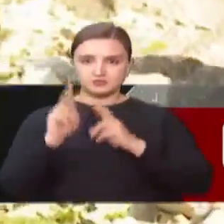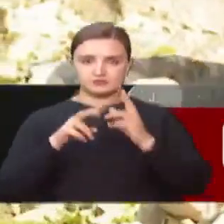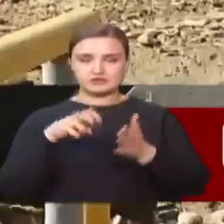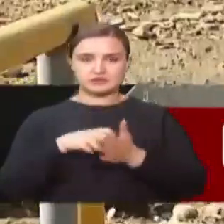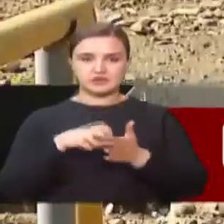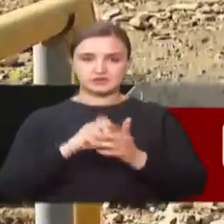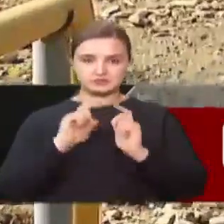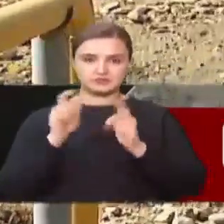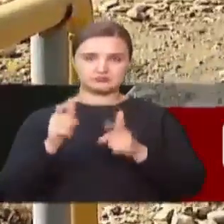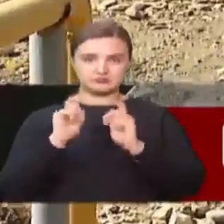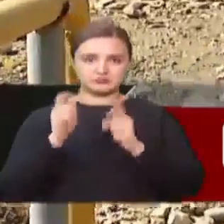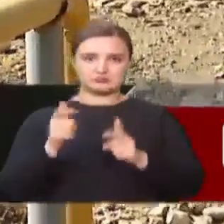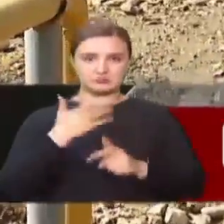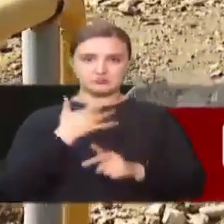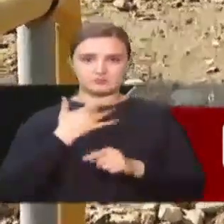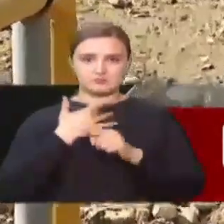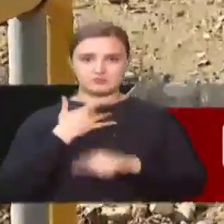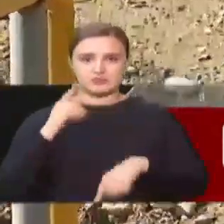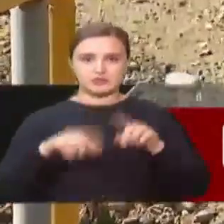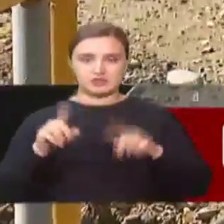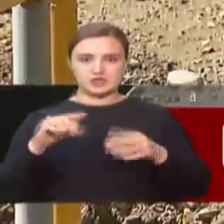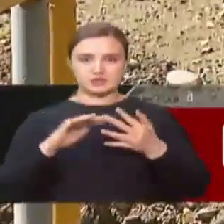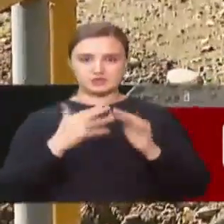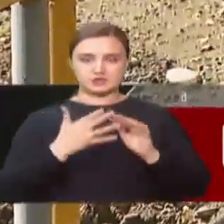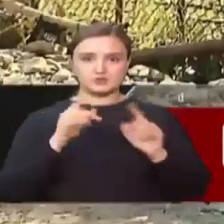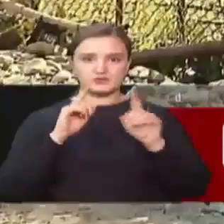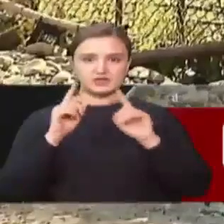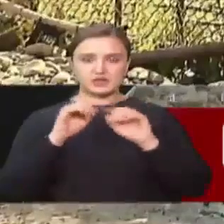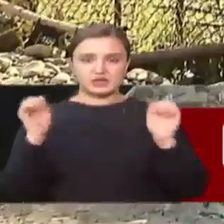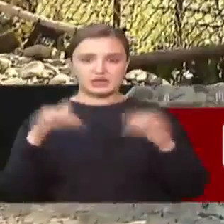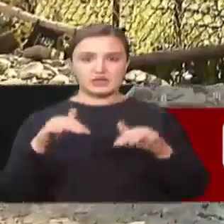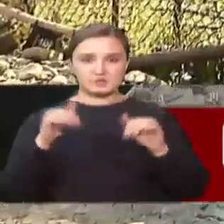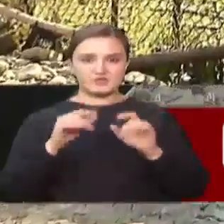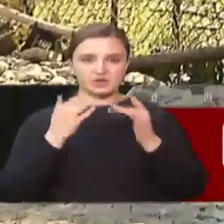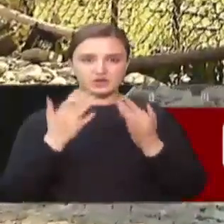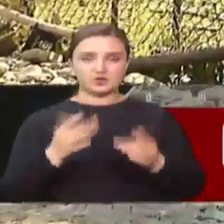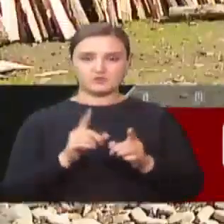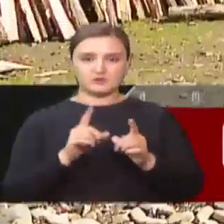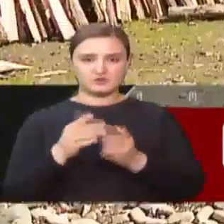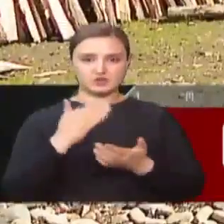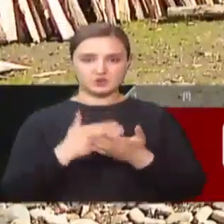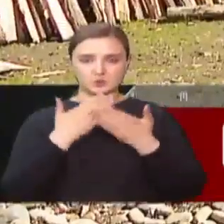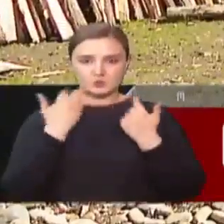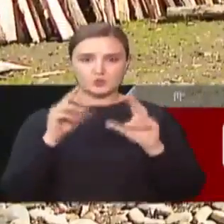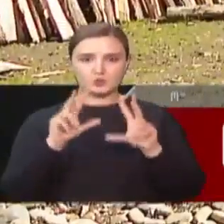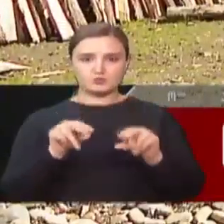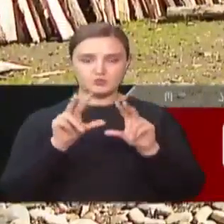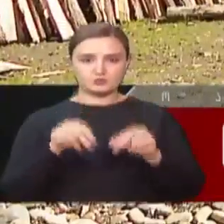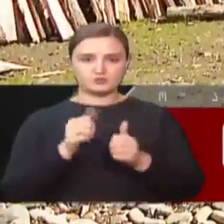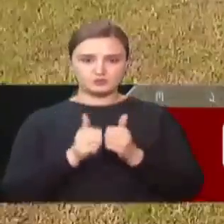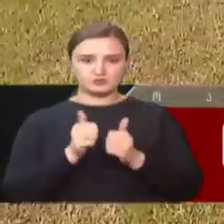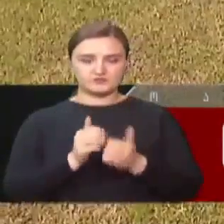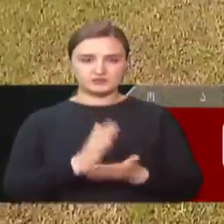წერილობით მიმართავენ ადგილობრივ ხელისუფლებას, ხან სოფლის კრებებზე ითხოვენ, მაგრამ უშედეგოდ. დაპირებები კი მუდმივად